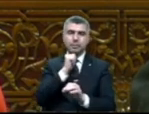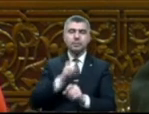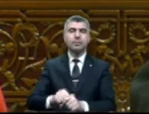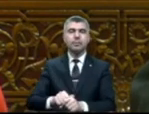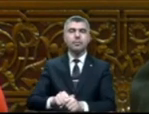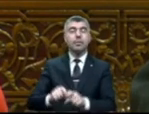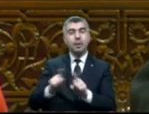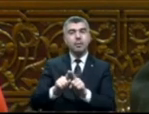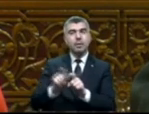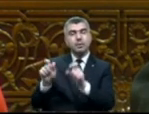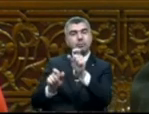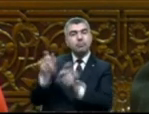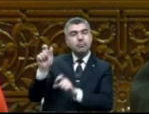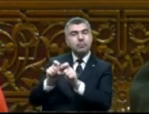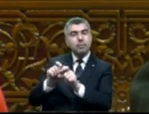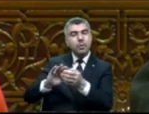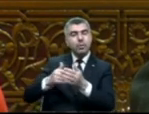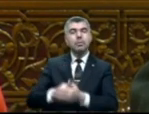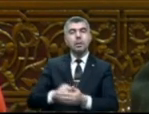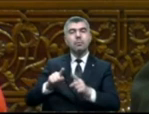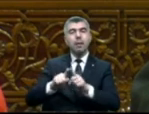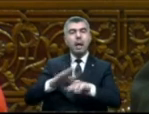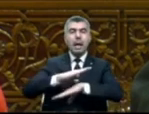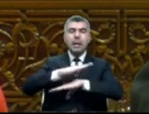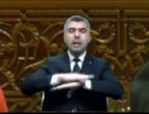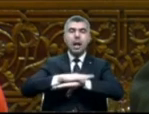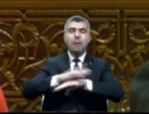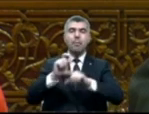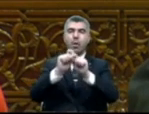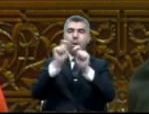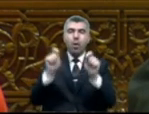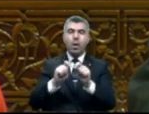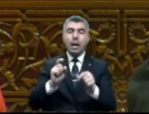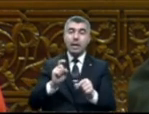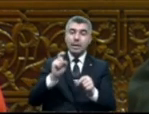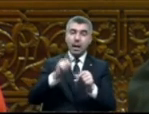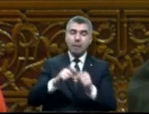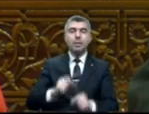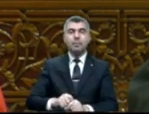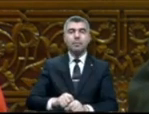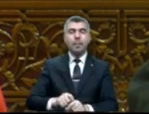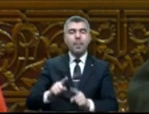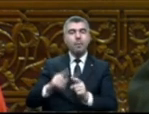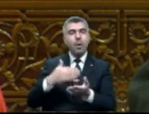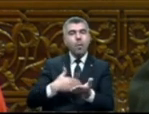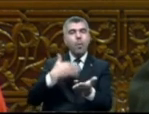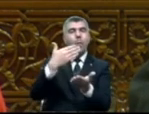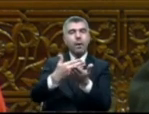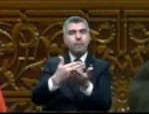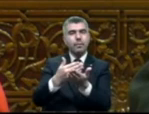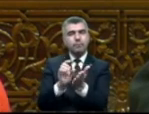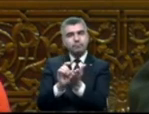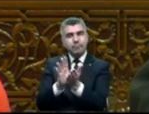كرامة الطبقة الشغيلة عن طريق احترام الحريات النقابية، عن طريق وقف الطرد